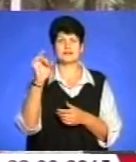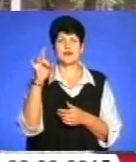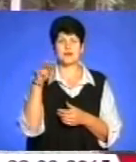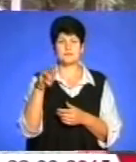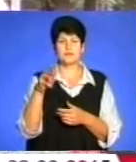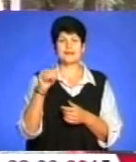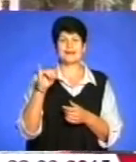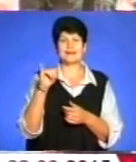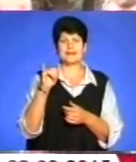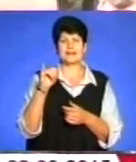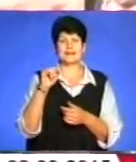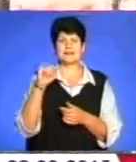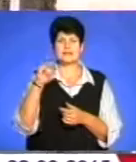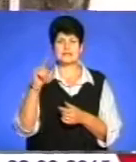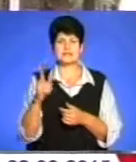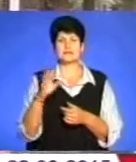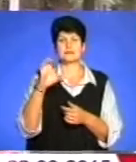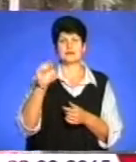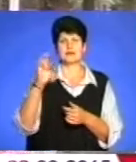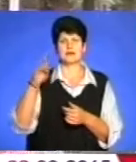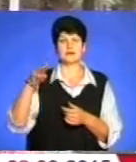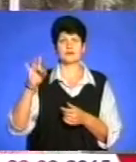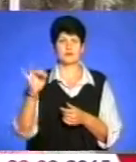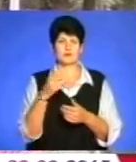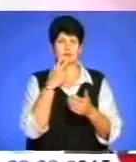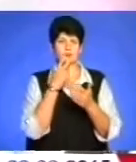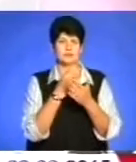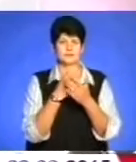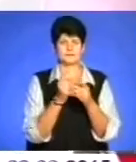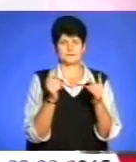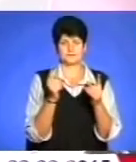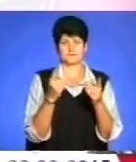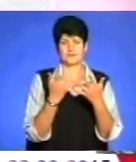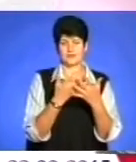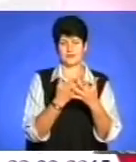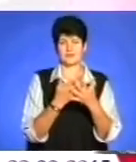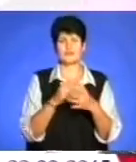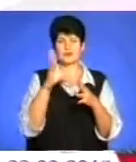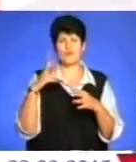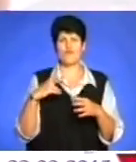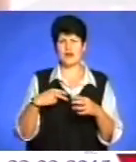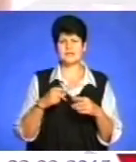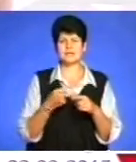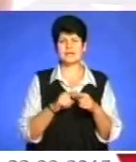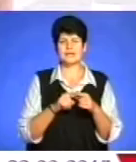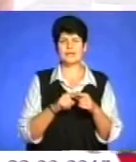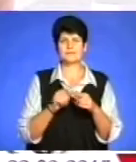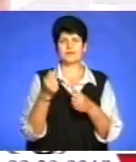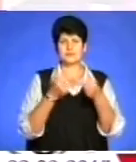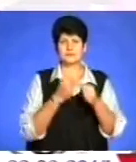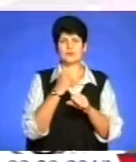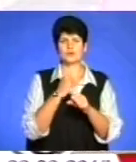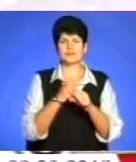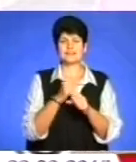Фюнеса. Тож елементи фільму продемонстрували. Демонструвала тернополянам. Взагалі у Франції такі автомобілі випускалися з